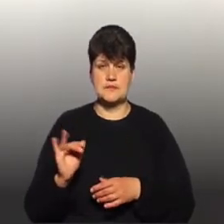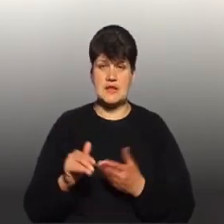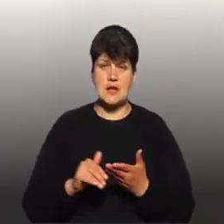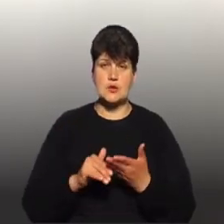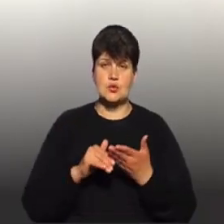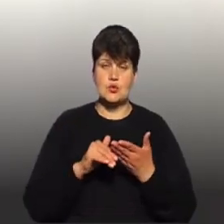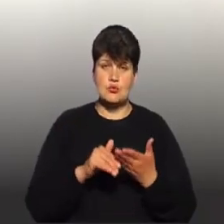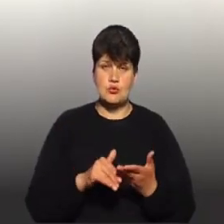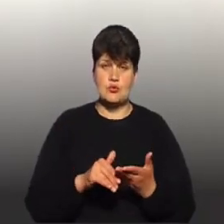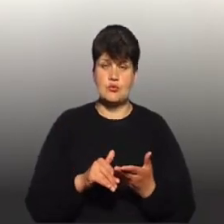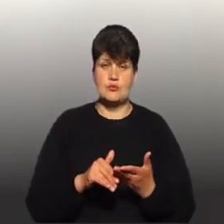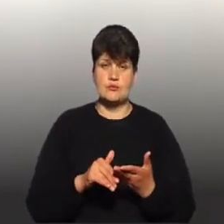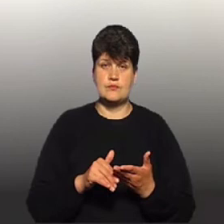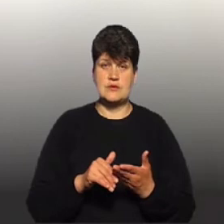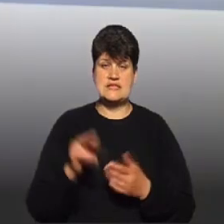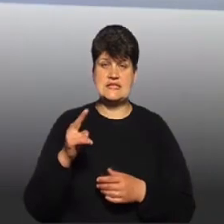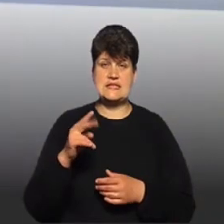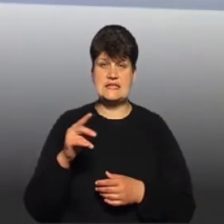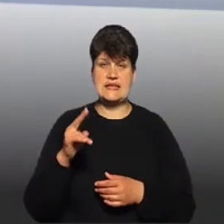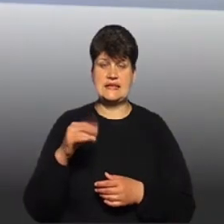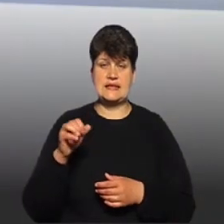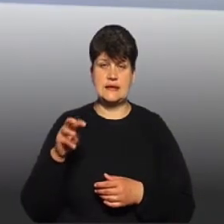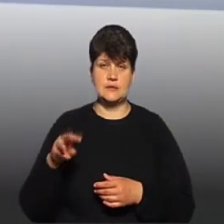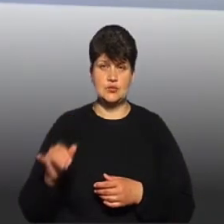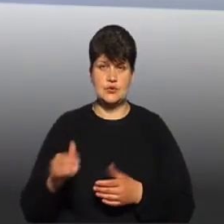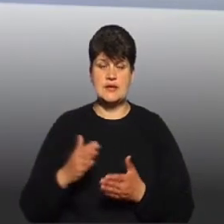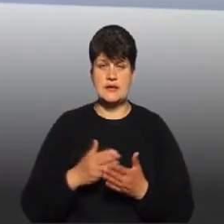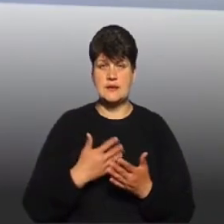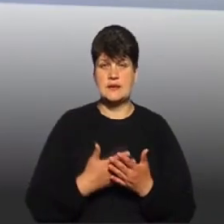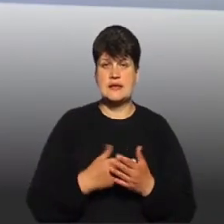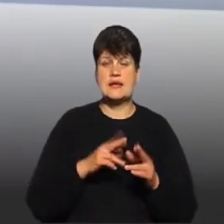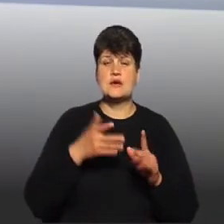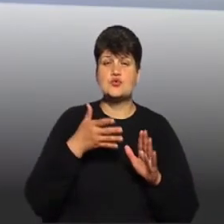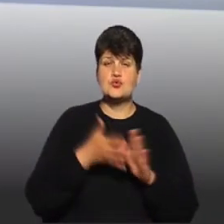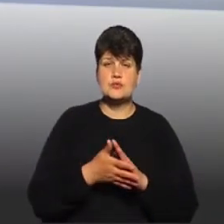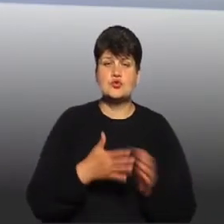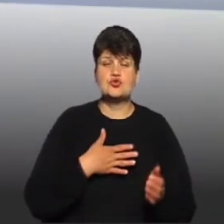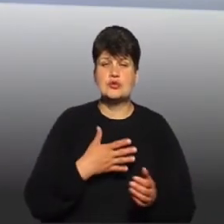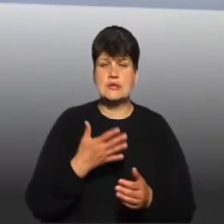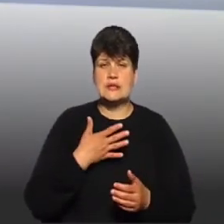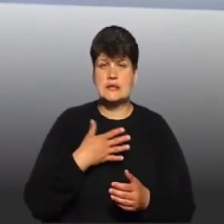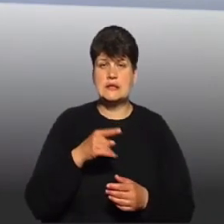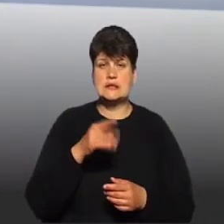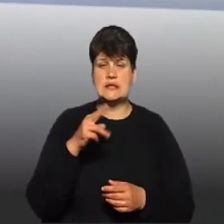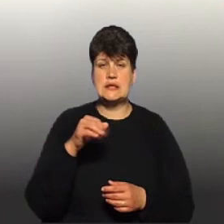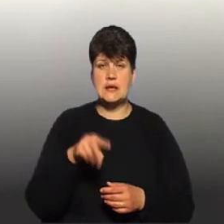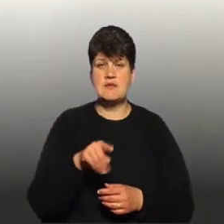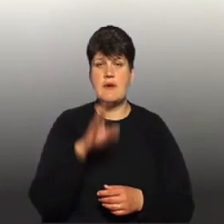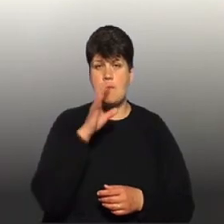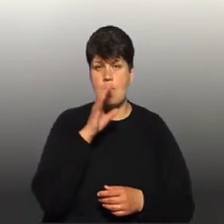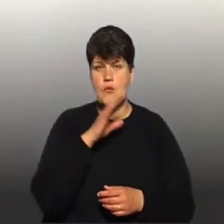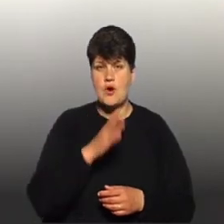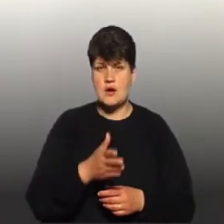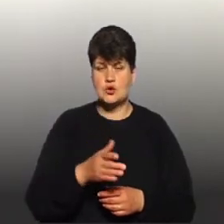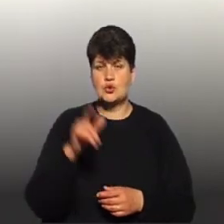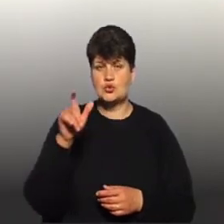думаю, задимлення. І чи є якісь ознаки, от як зрозуміти, що ви вже надихались того диму і вам погано? Ви знаєте, людина довго не може